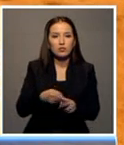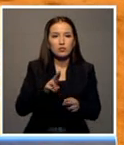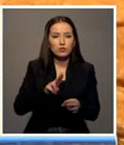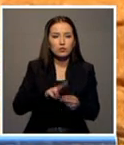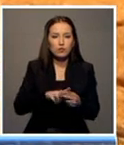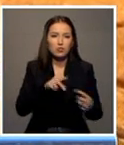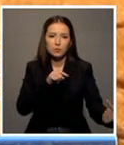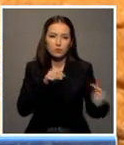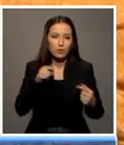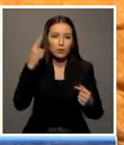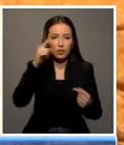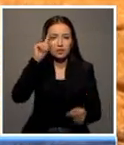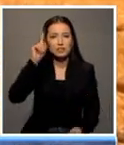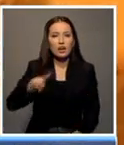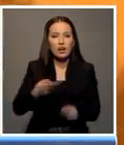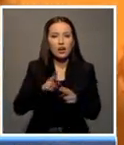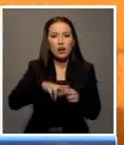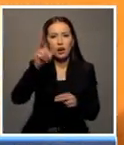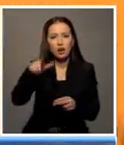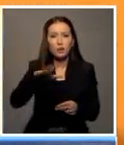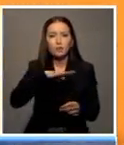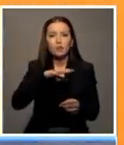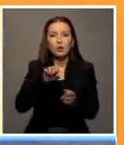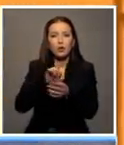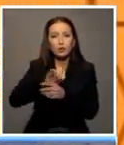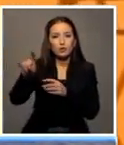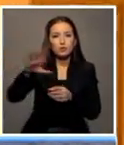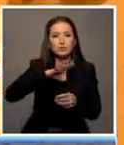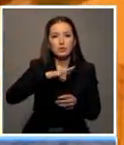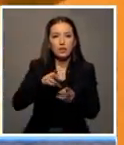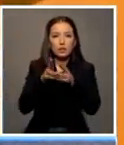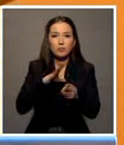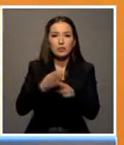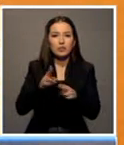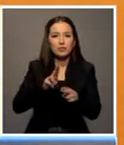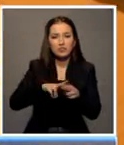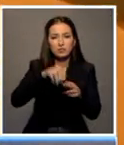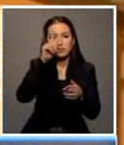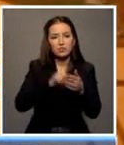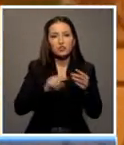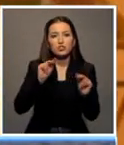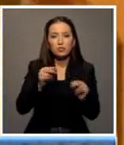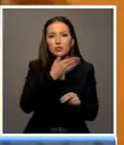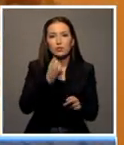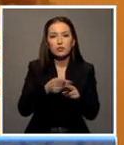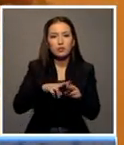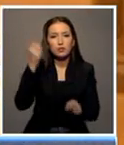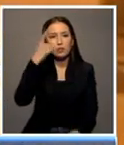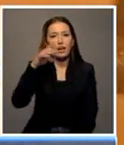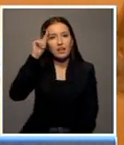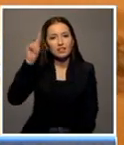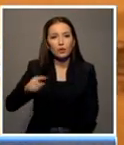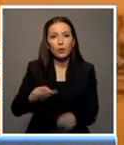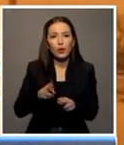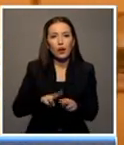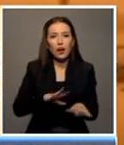агрессияға теңеп, бір израильдік ұшақты атып түсірді. Бірақ бұл ақпаратты Тель-Авив растамай отыр. Сирия әскерінің қолбасшылығы мәлімдегенде, Израиль осы